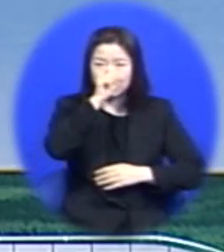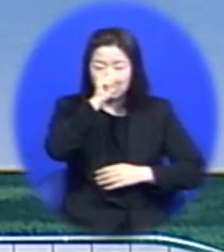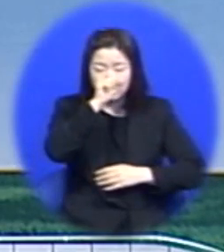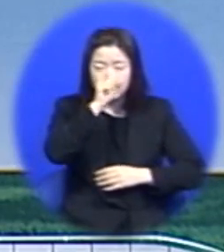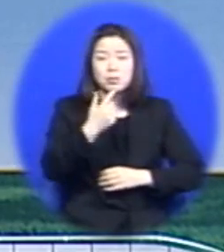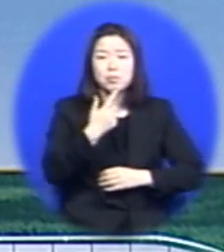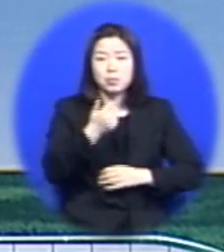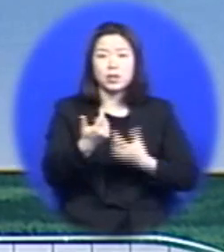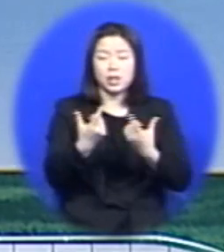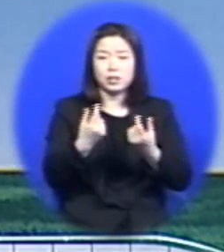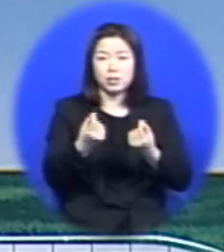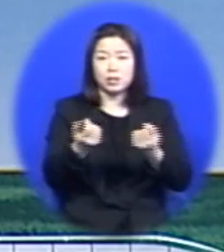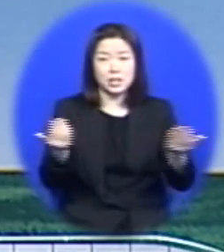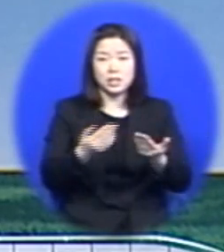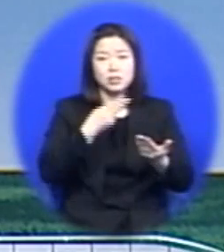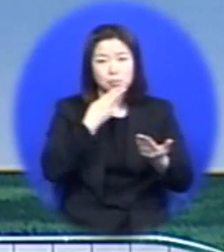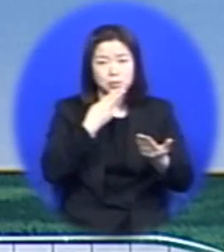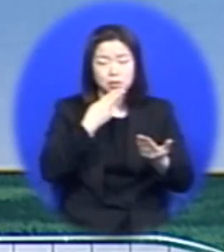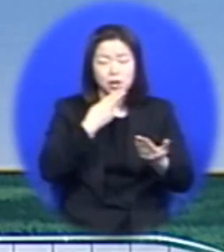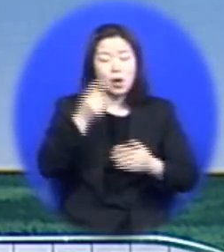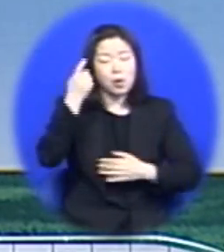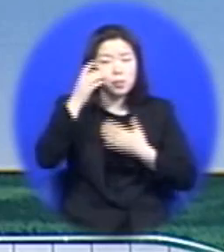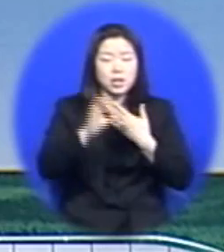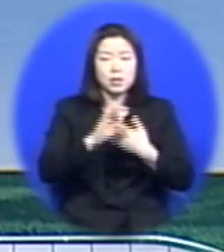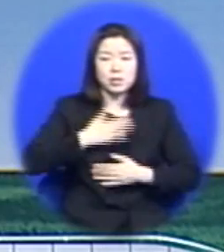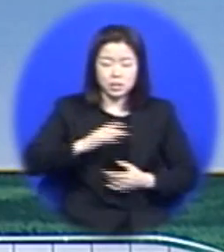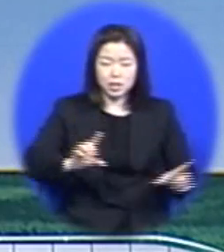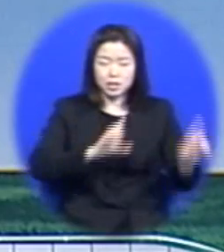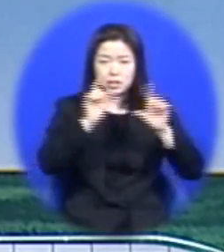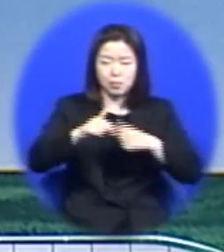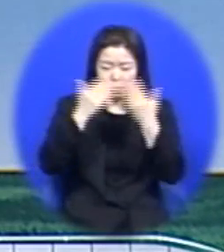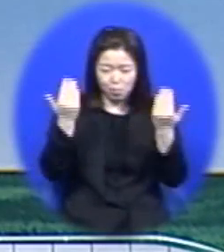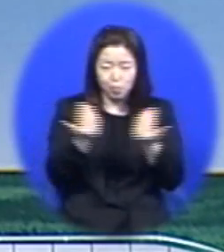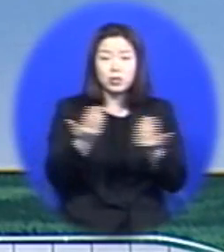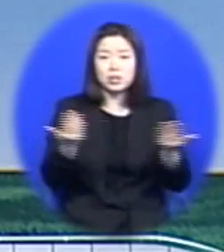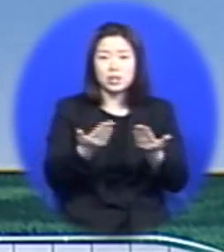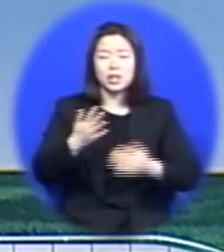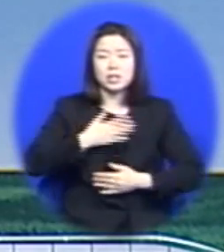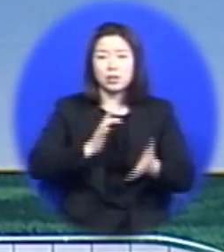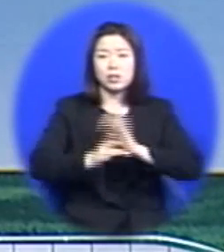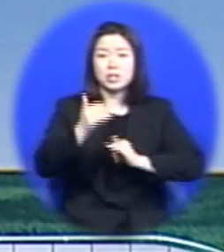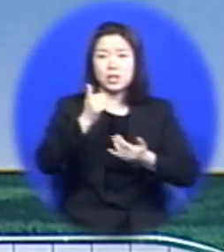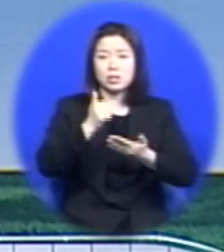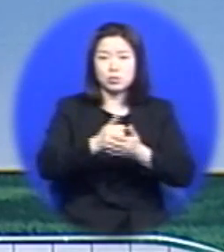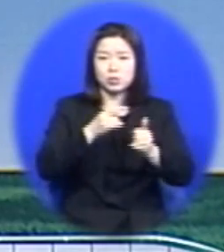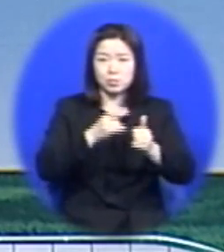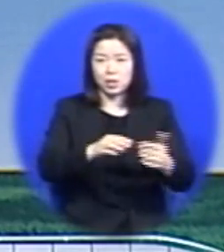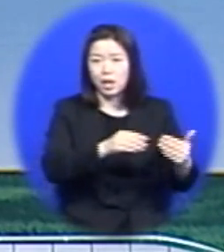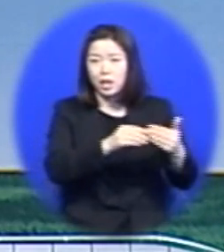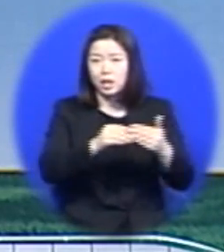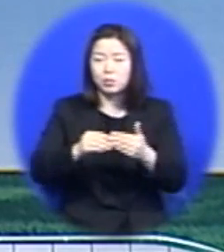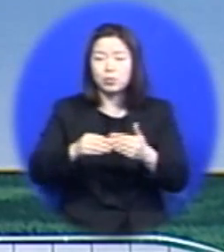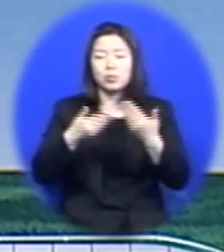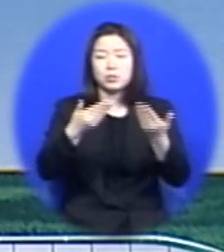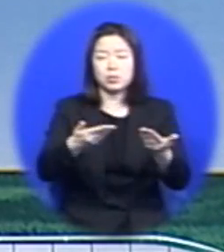없습니다. 왜냐고요? 제 삶의 모든 일이 저를 예수님께 인도했기 때문입니다.